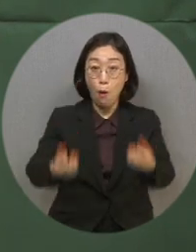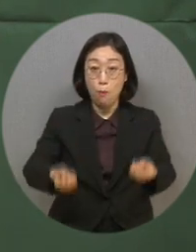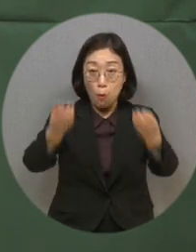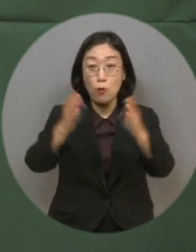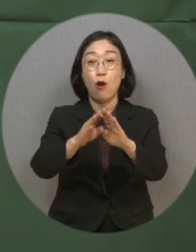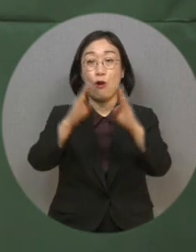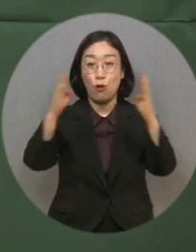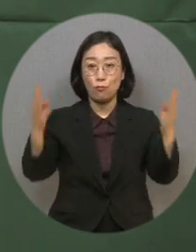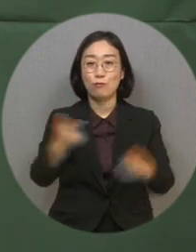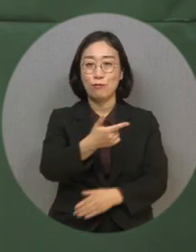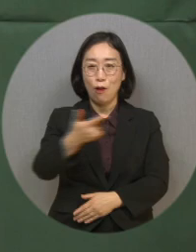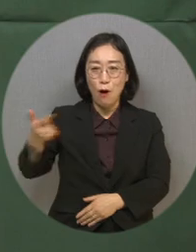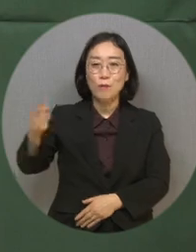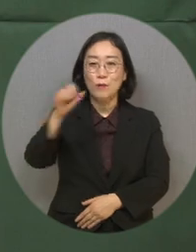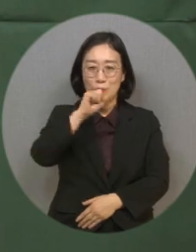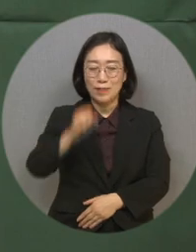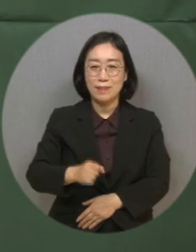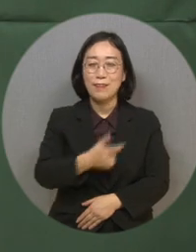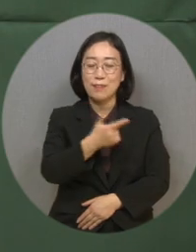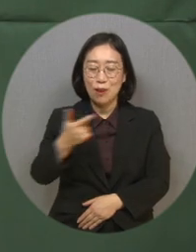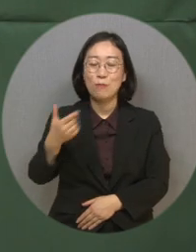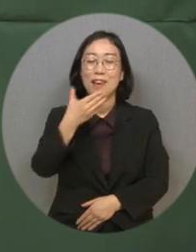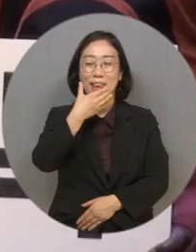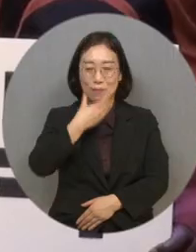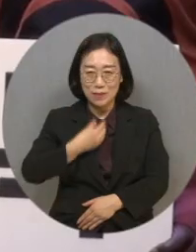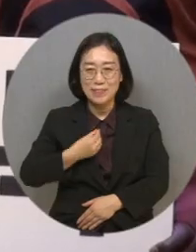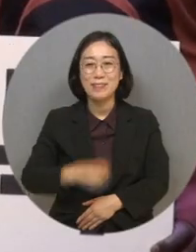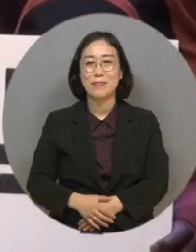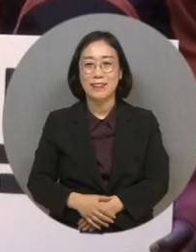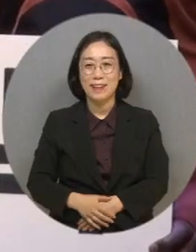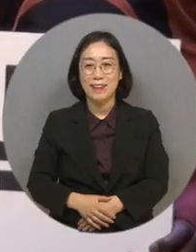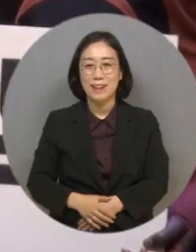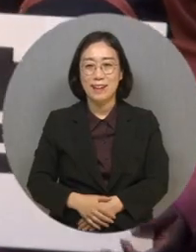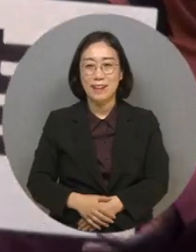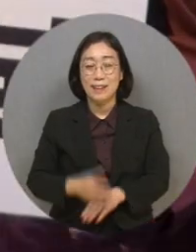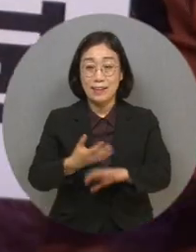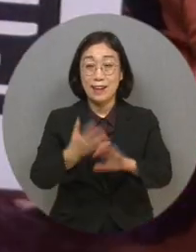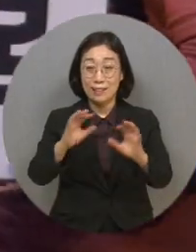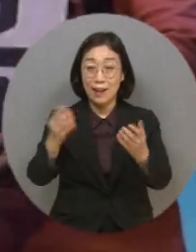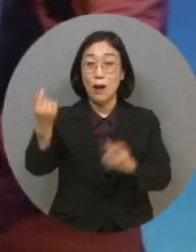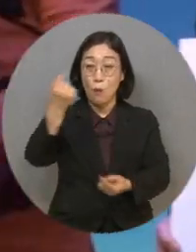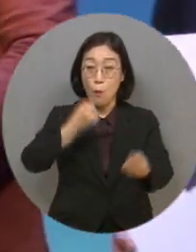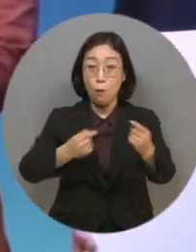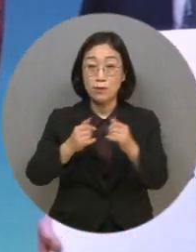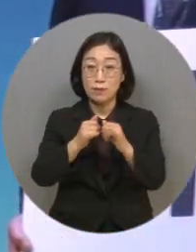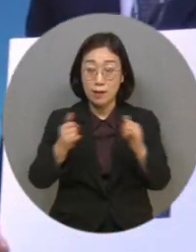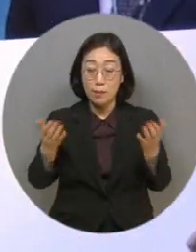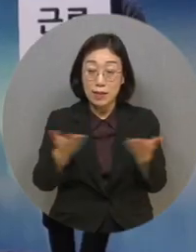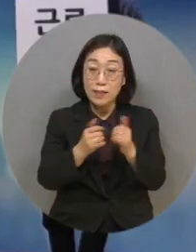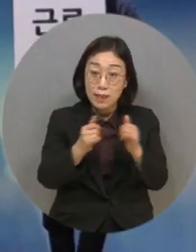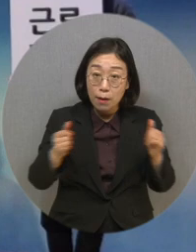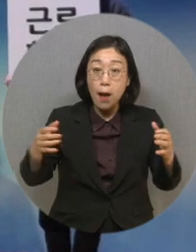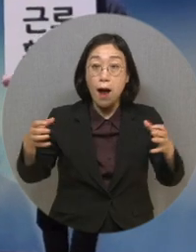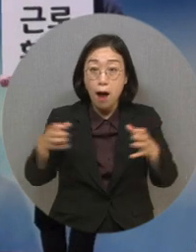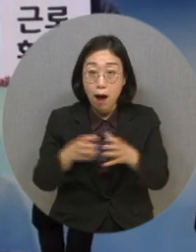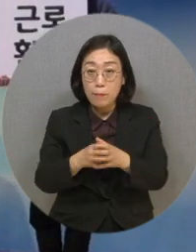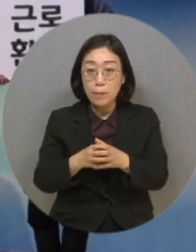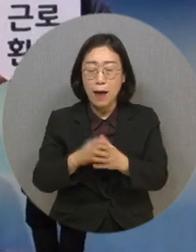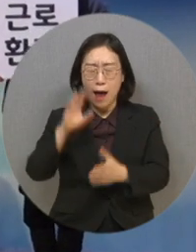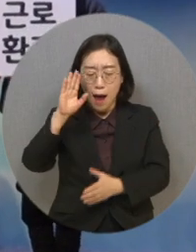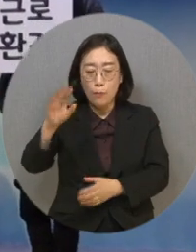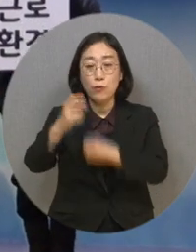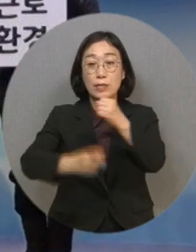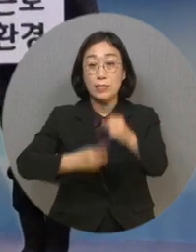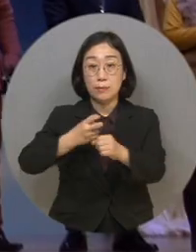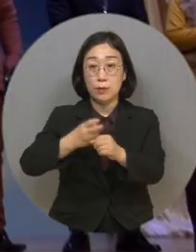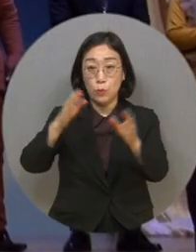너무 좋았습니다. 너무 행복했습니다. 외국인 이민자, 직원들과 함께 만들어갈 새로운 20년을